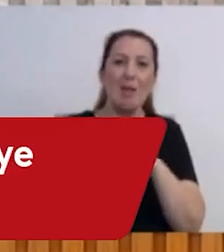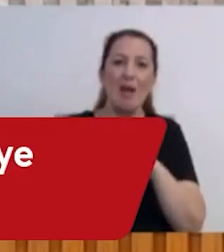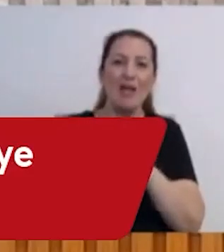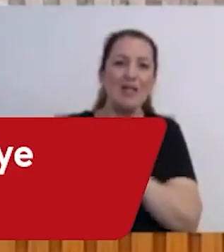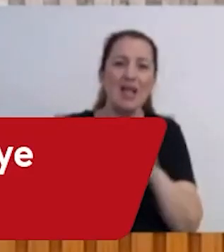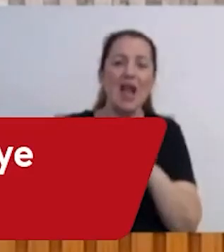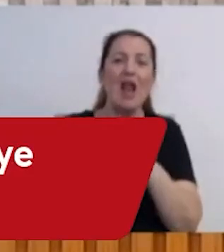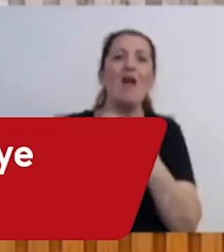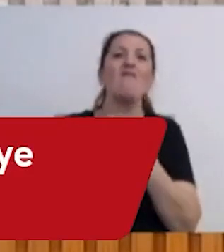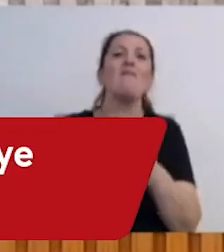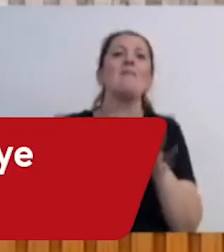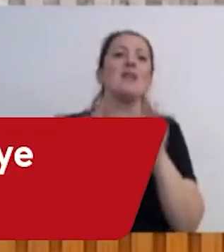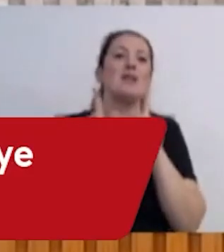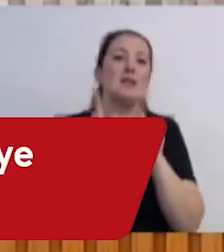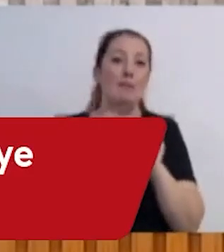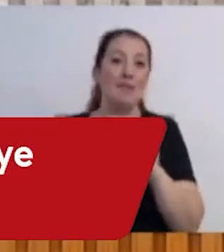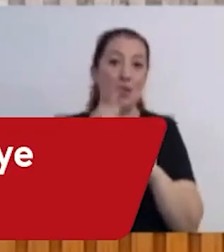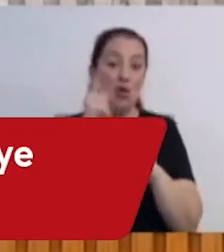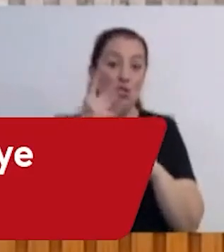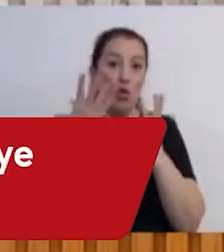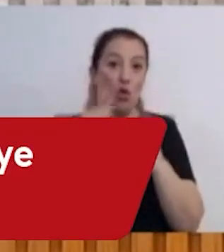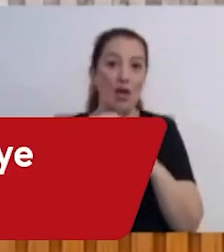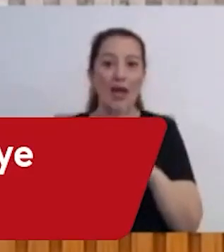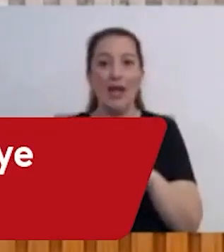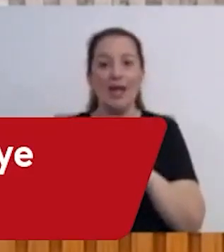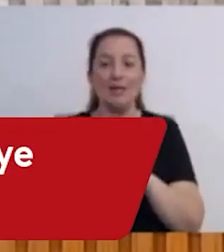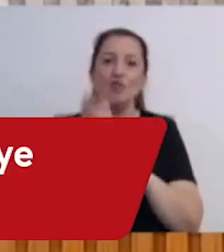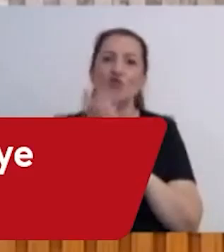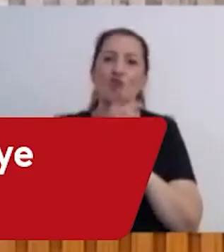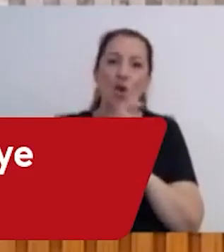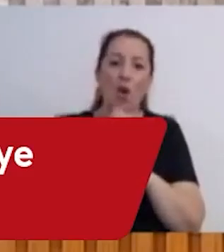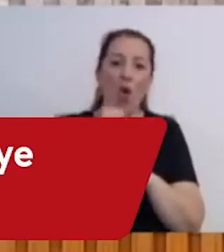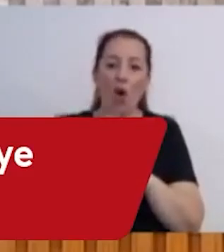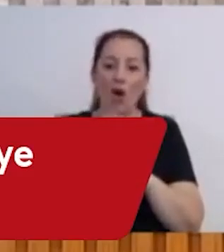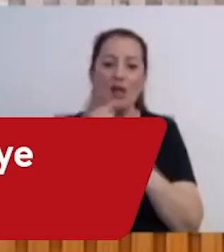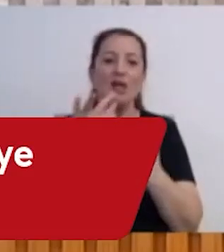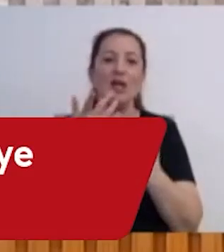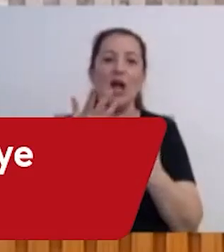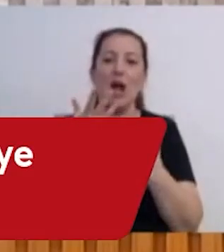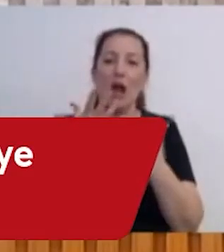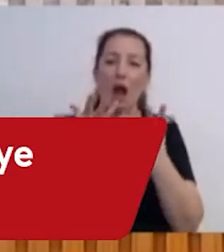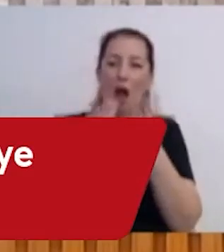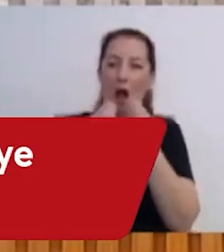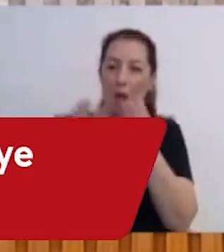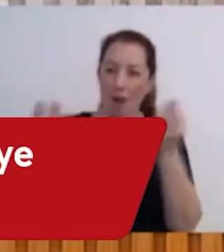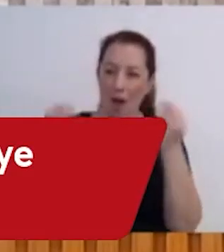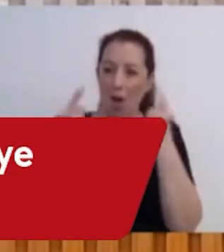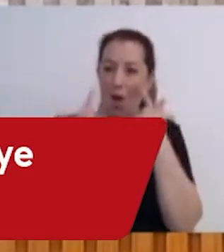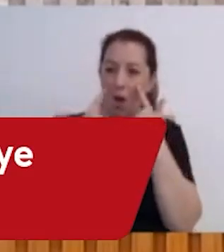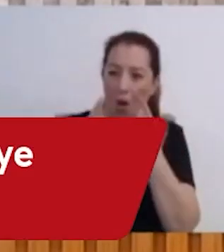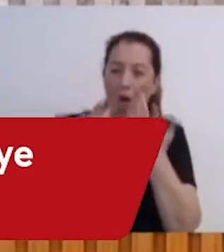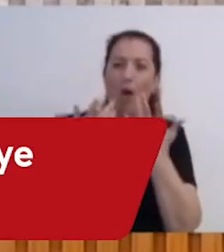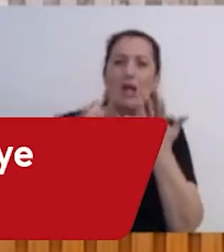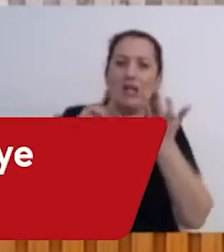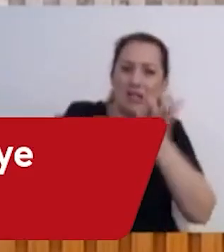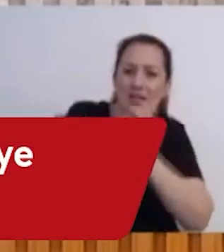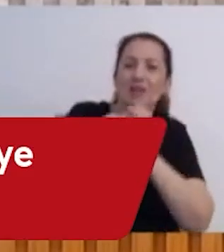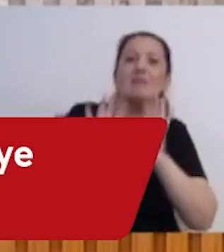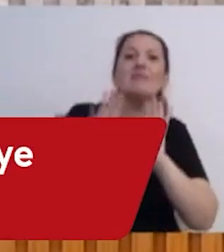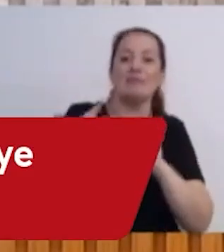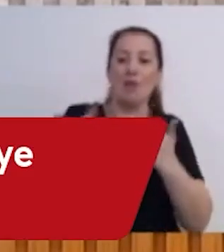biz yöneticiler olarak, getirdiğimiz sanatçılar, oradaki yarattığımız ortamlar gereği biz bunları